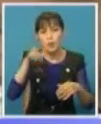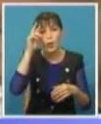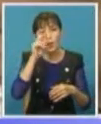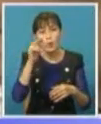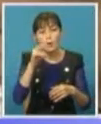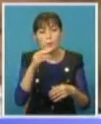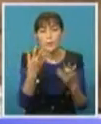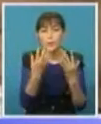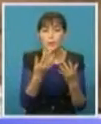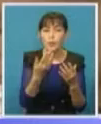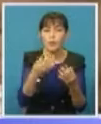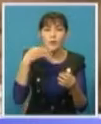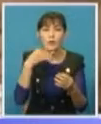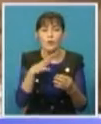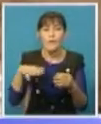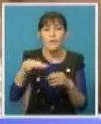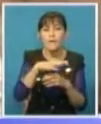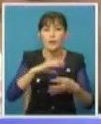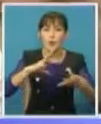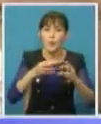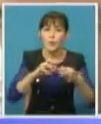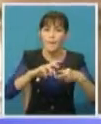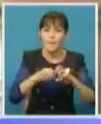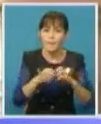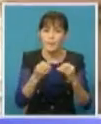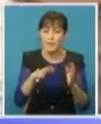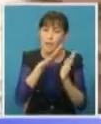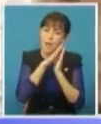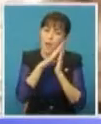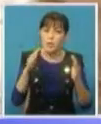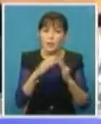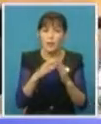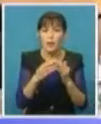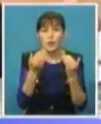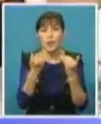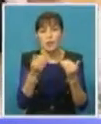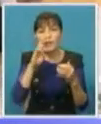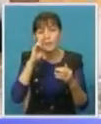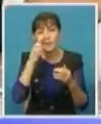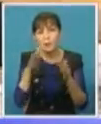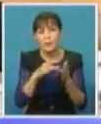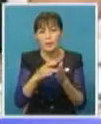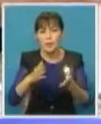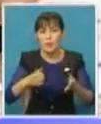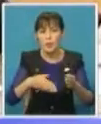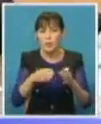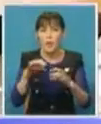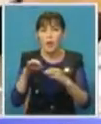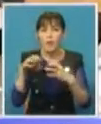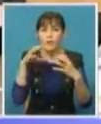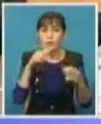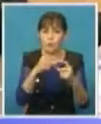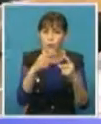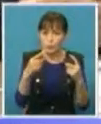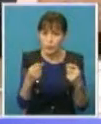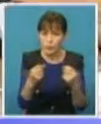алушылардың қатары одан да көп. Барлығындағы ортақ мәселе ол жатақхана жыры. Сондай-ақ Шымкентте жол жүру билеттерін шығарса деген ұсыныста айтылып